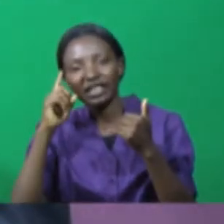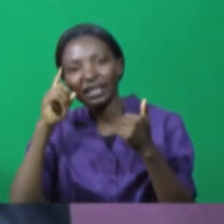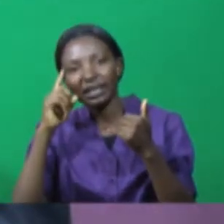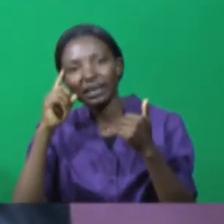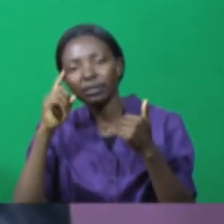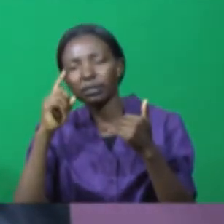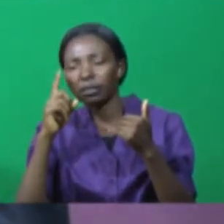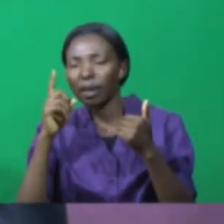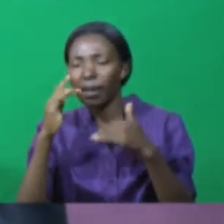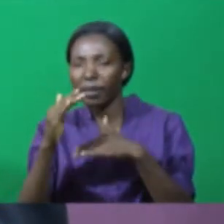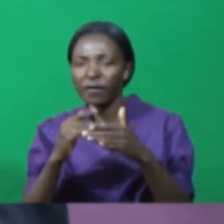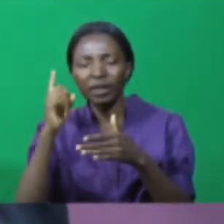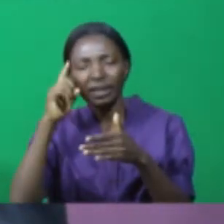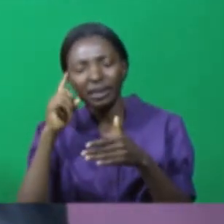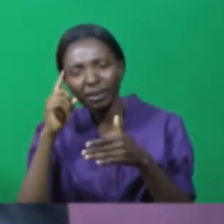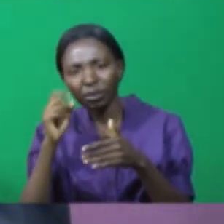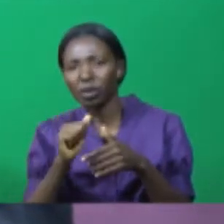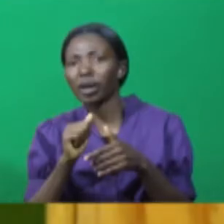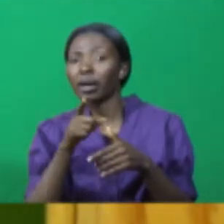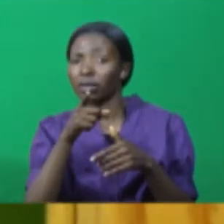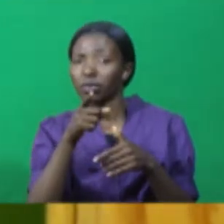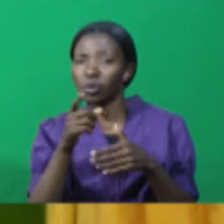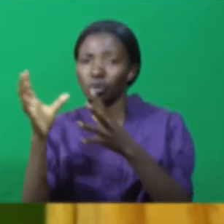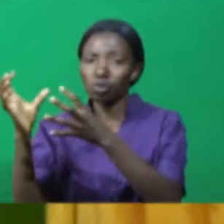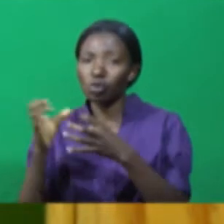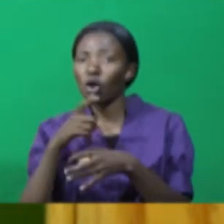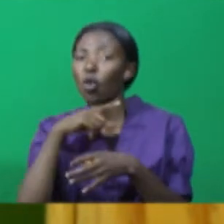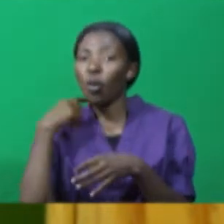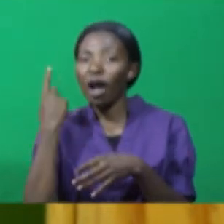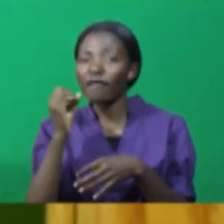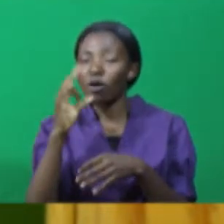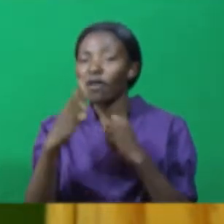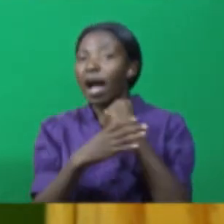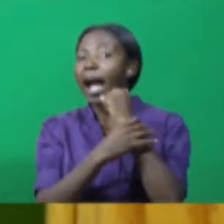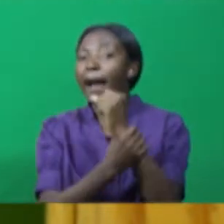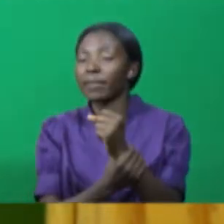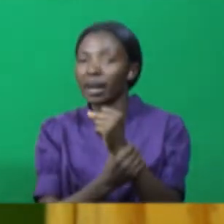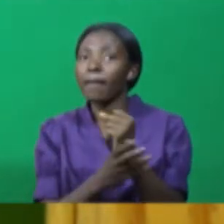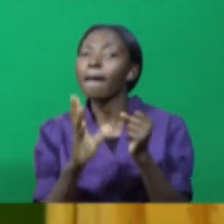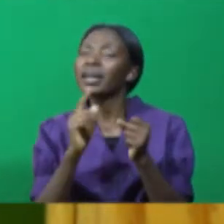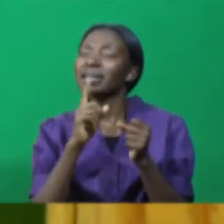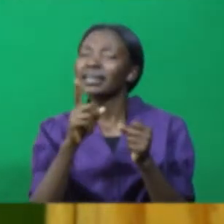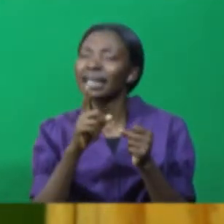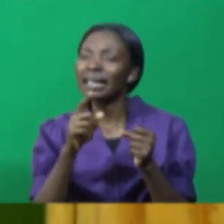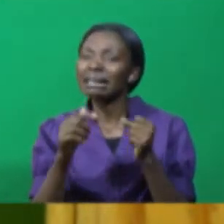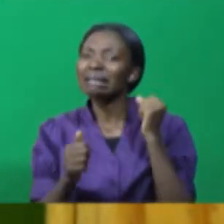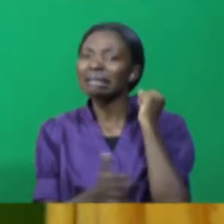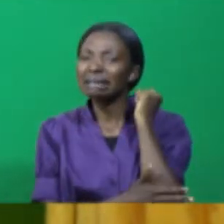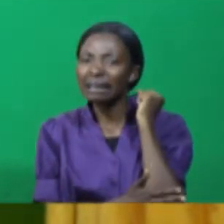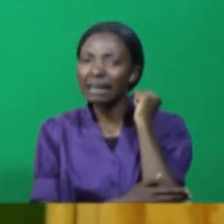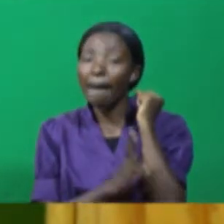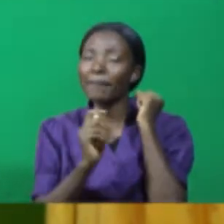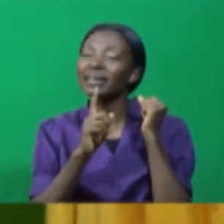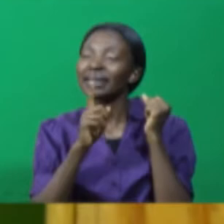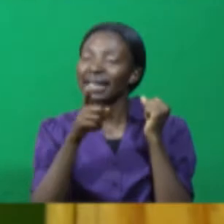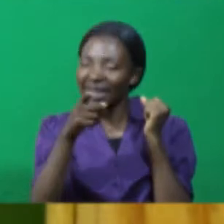kuti akotsire muka. Amuka watora mukadzi womunhu. Anotarire mukadzi. Zvikanzi aiwa ati hanzvadzi yangu zvikanzi aiwa mukadzi